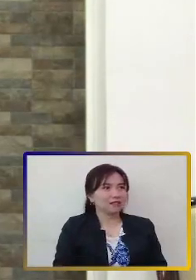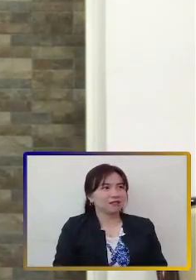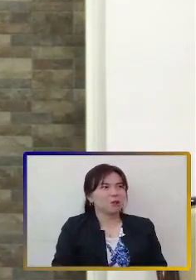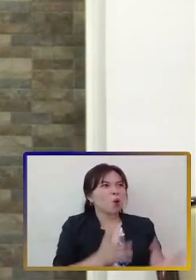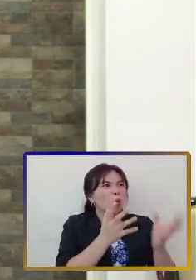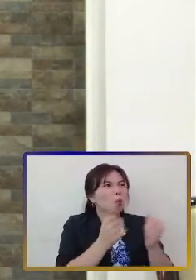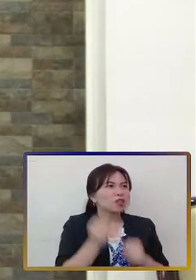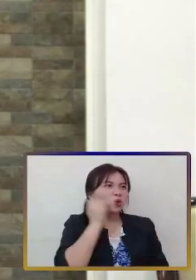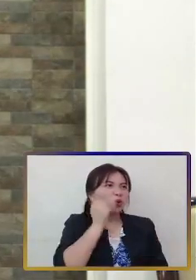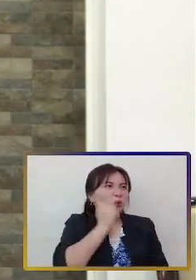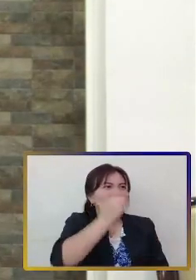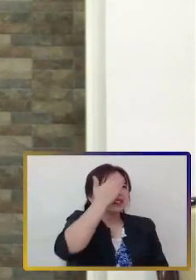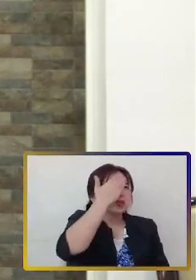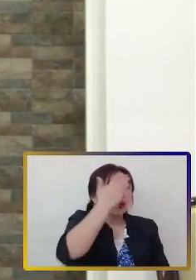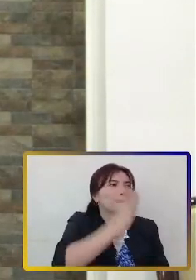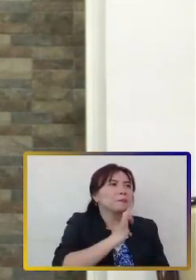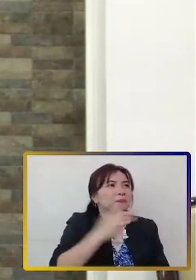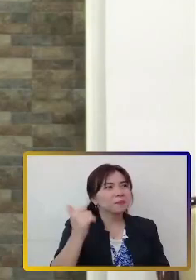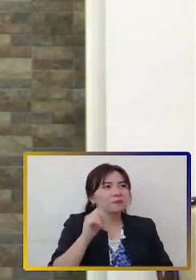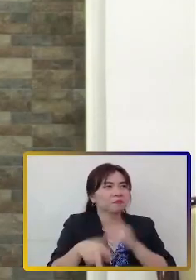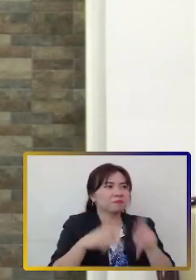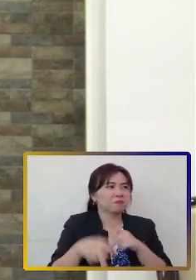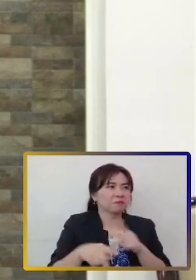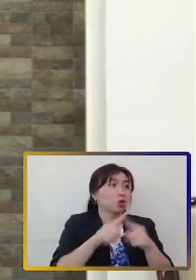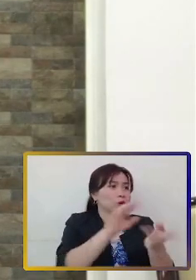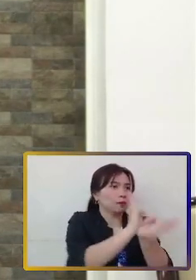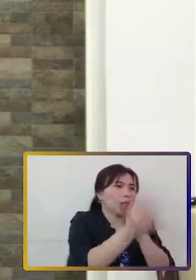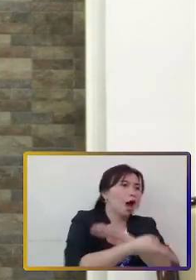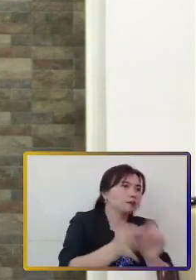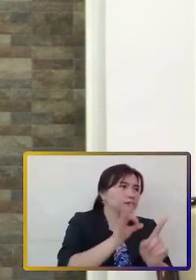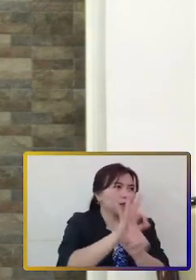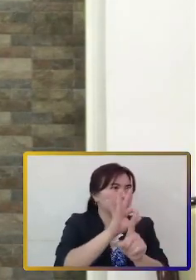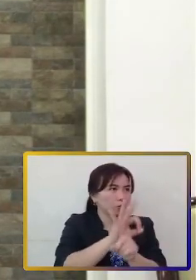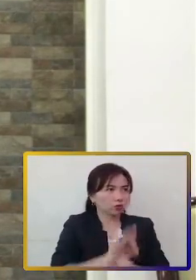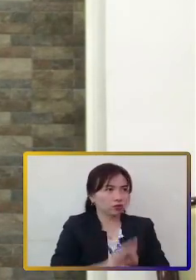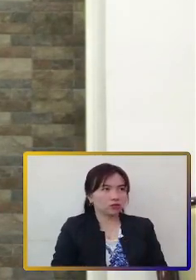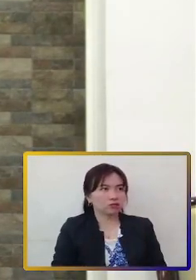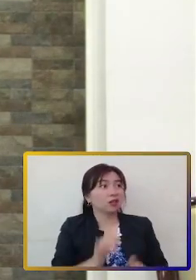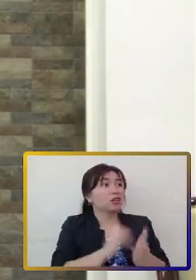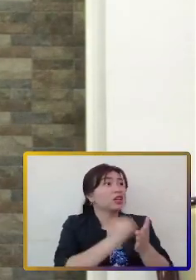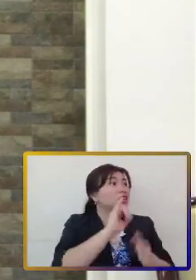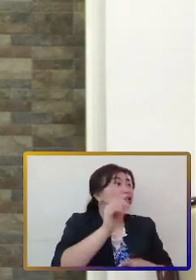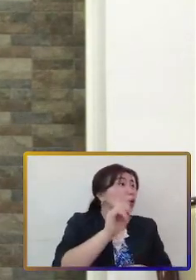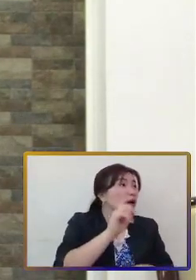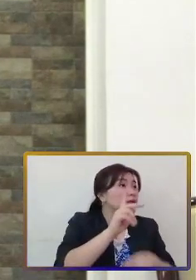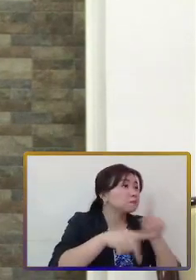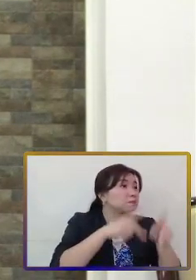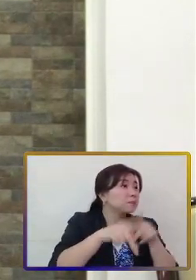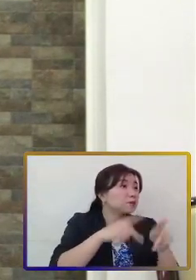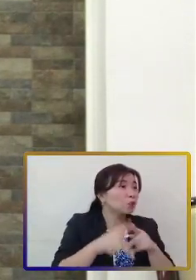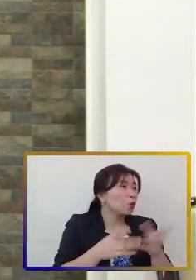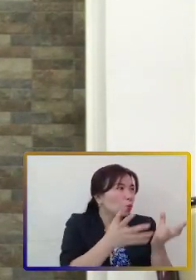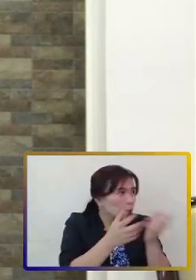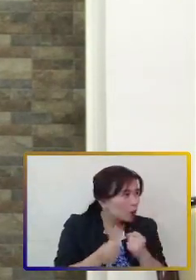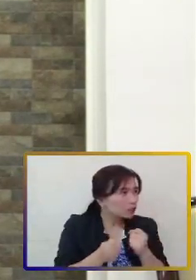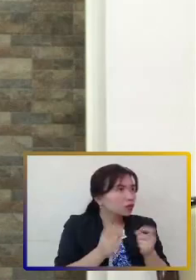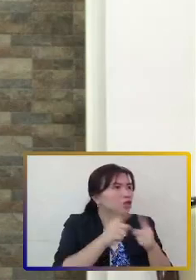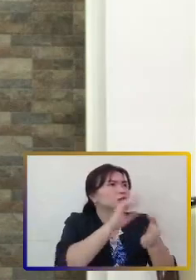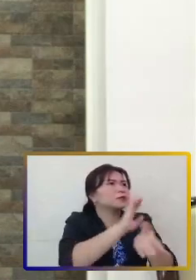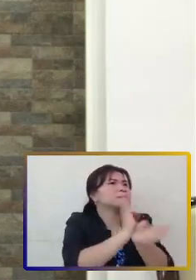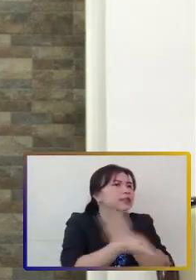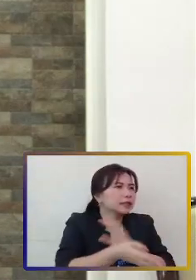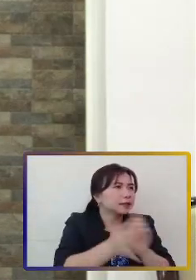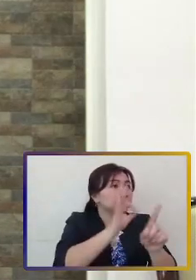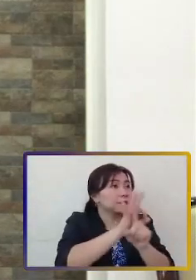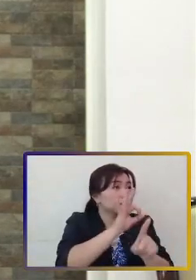you see kaya ko po sinasabi sa inyo yan because ang tao uhaw na uhaw uhaw na uhaw sa recognition pero pag